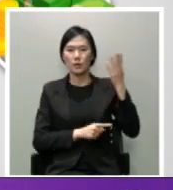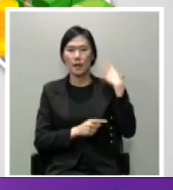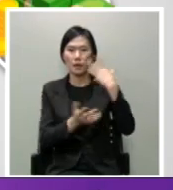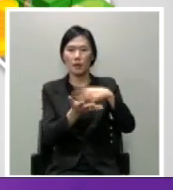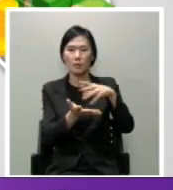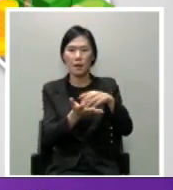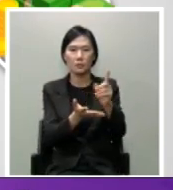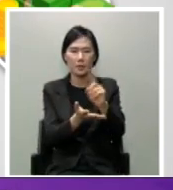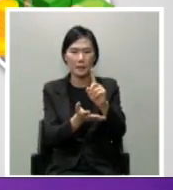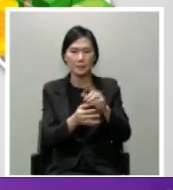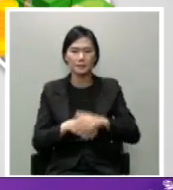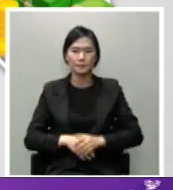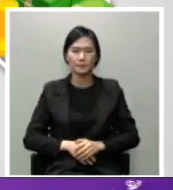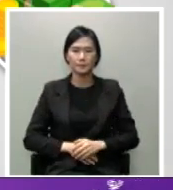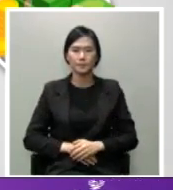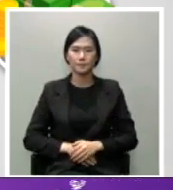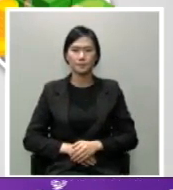า